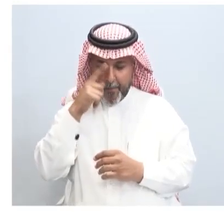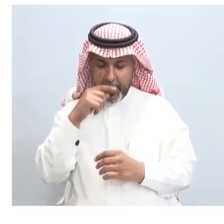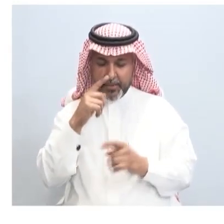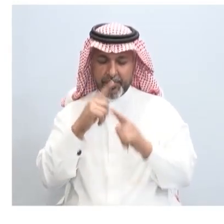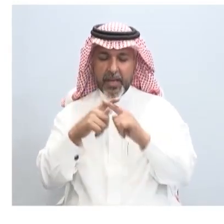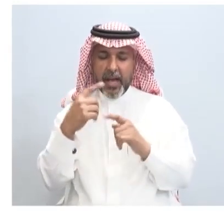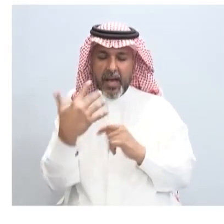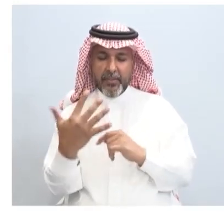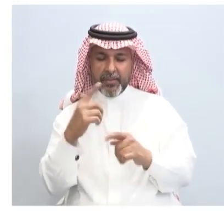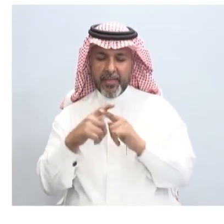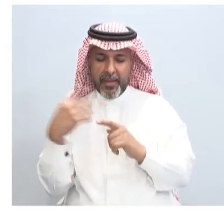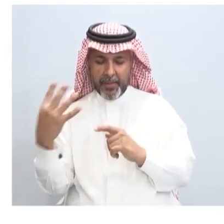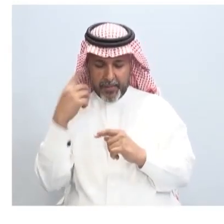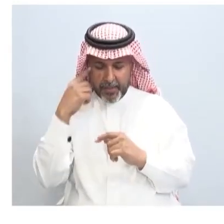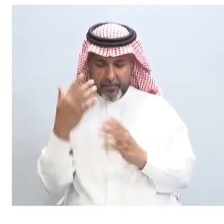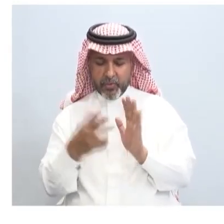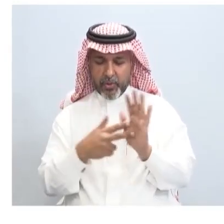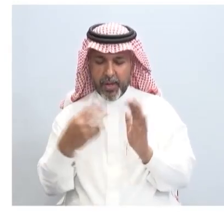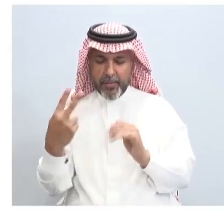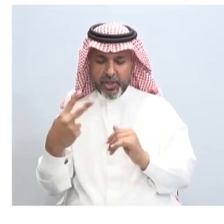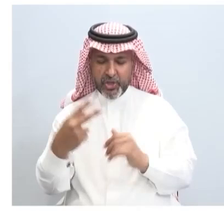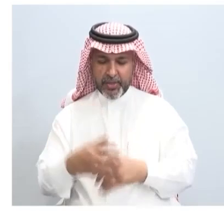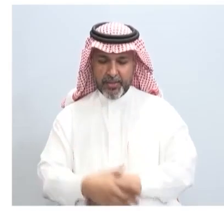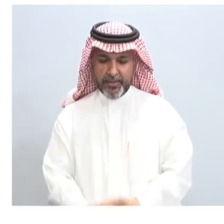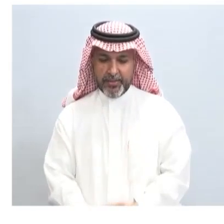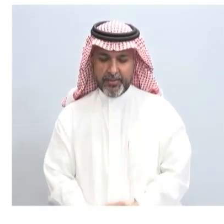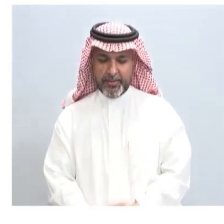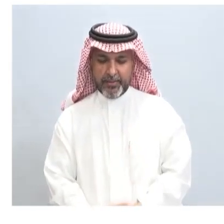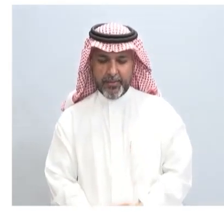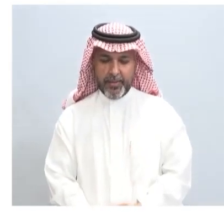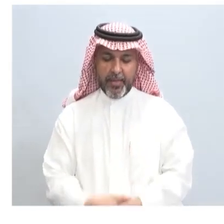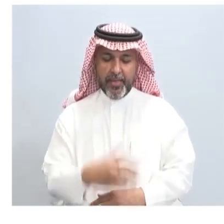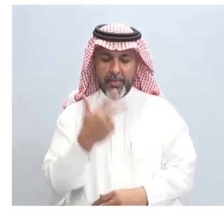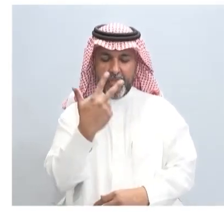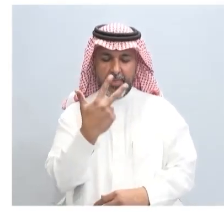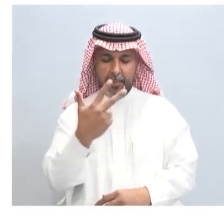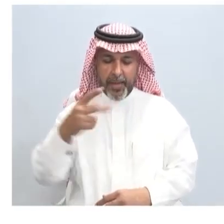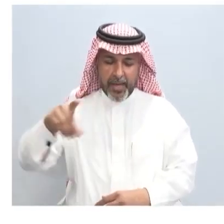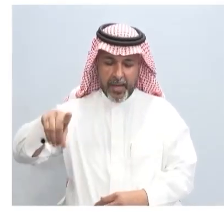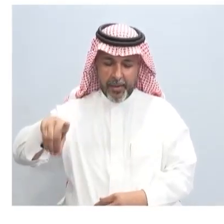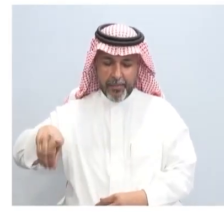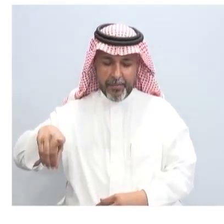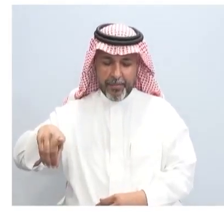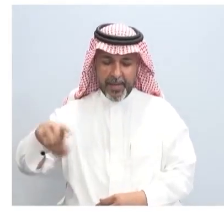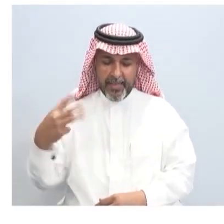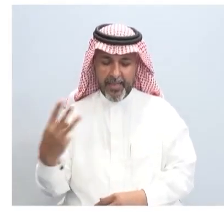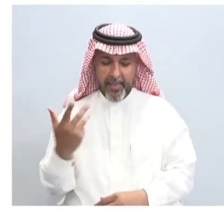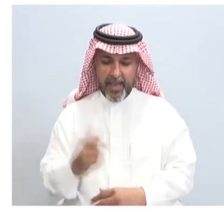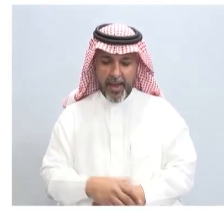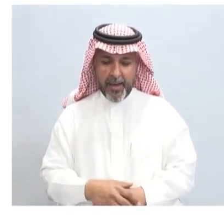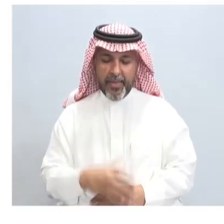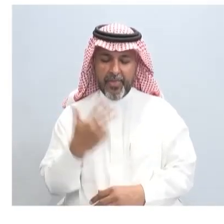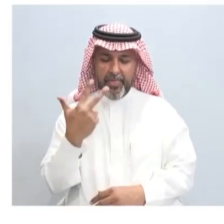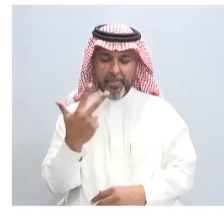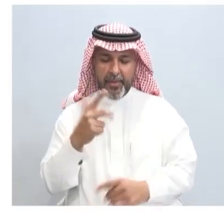ويعطيك على طول 20 يعني بهذا الشكل لو قلتلك انا 8 بي 3 فبالتالي حتقول والله 8 في